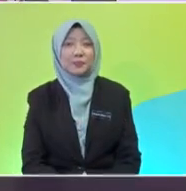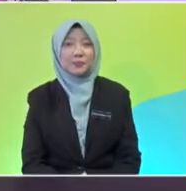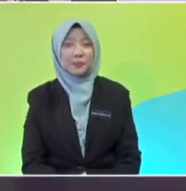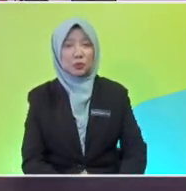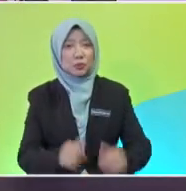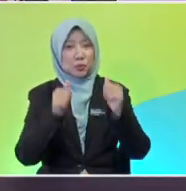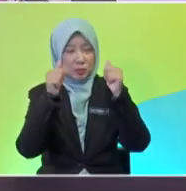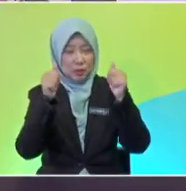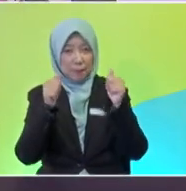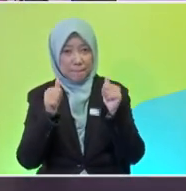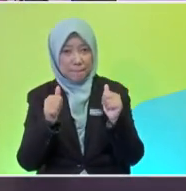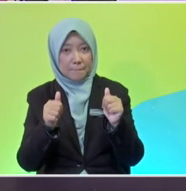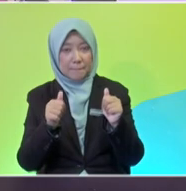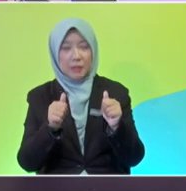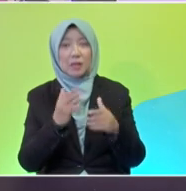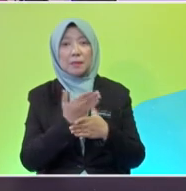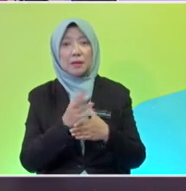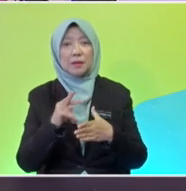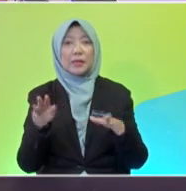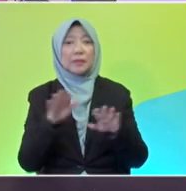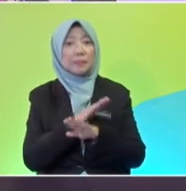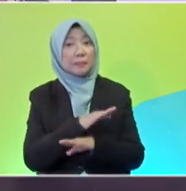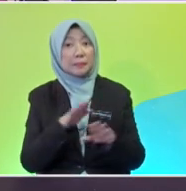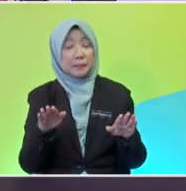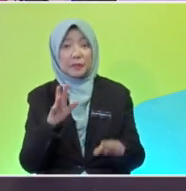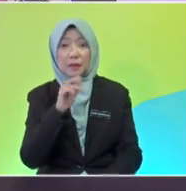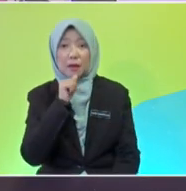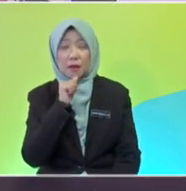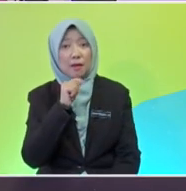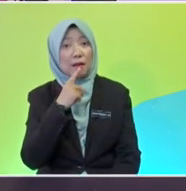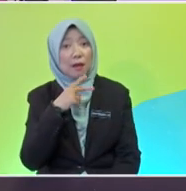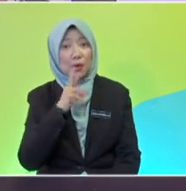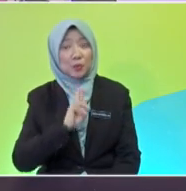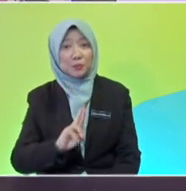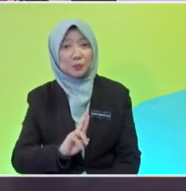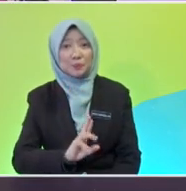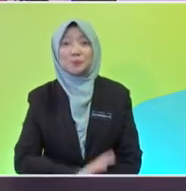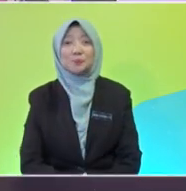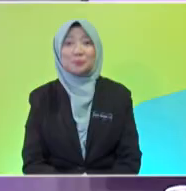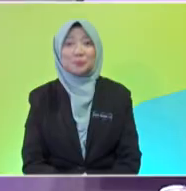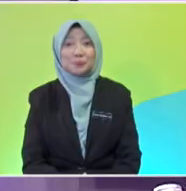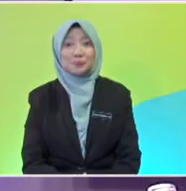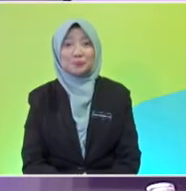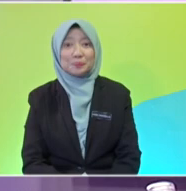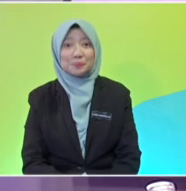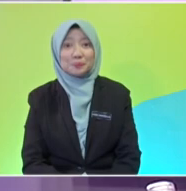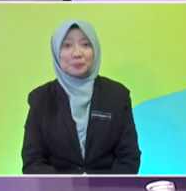tampakkan di bagian bahan tidak larut kacang Baiklah